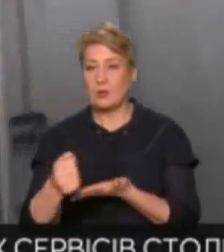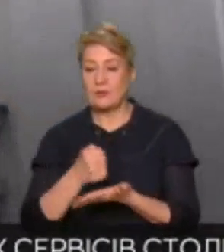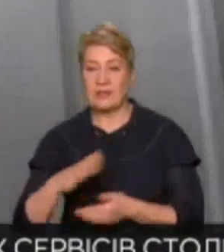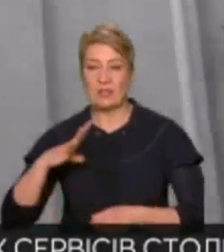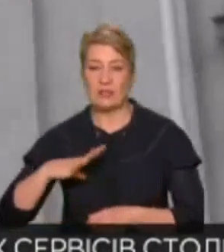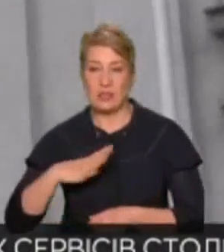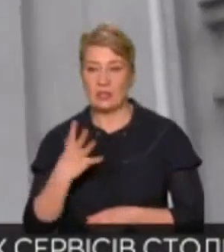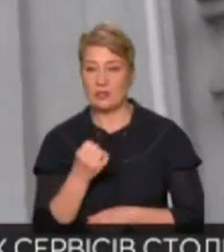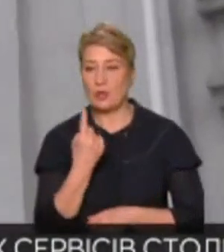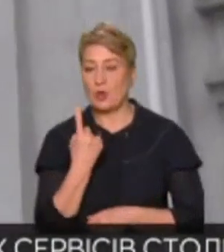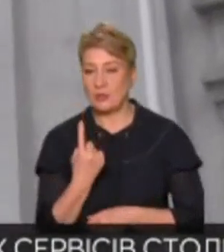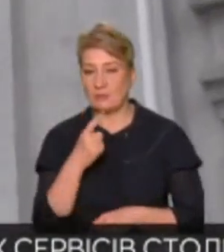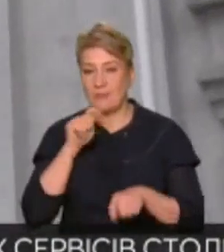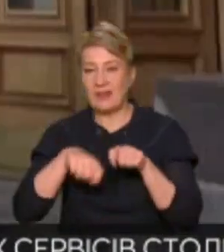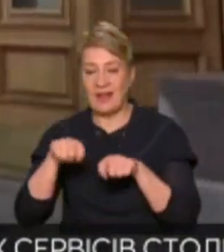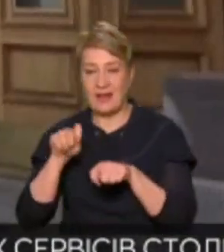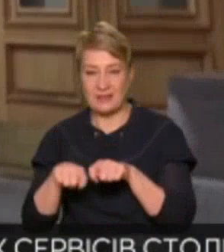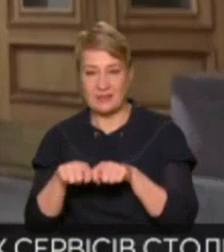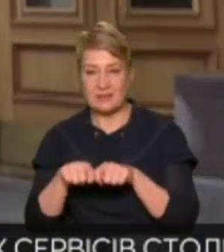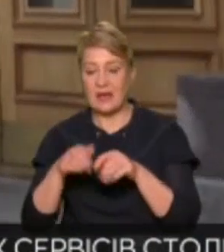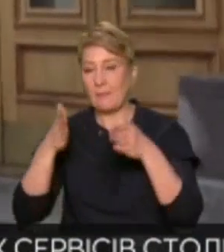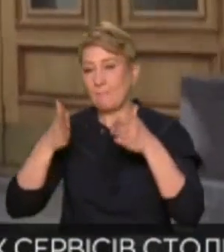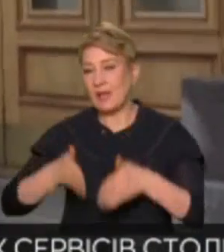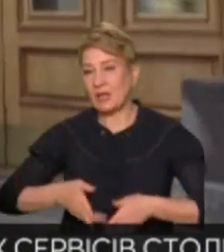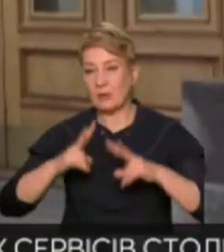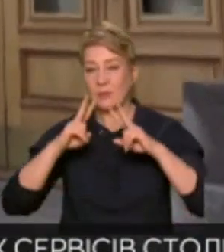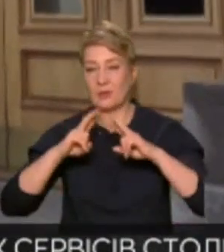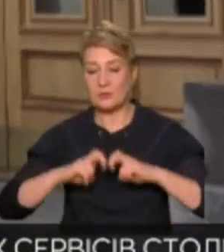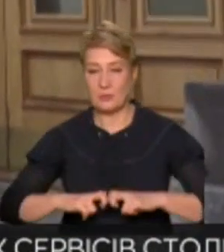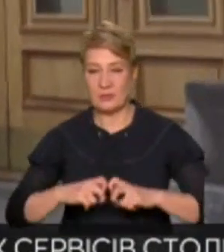іще один тест. Їхні біографії розбиратиме на молекули уся Україна.